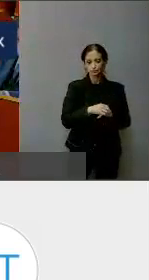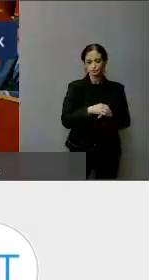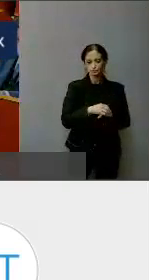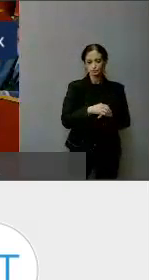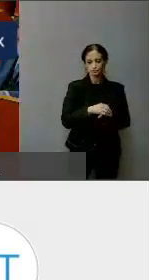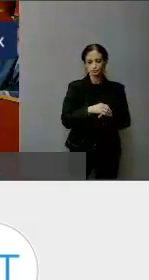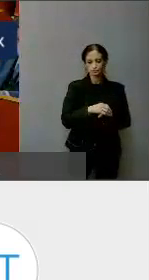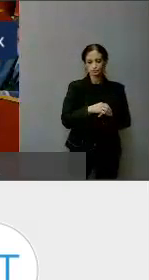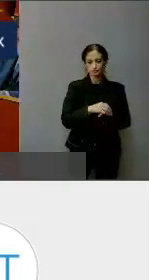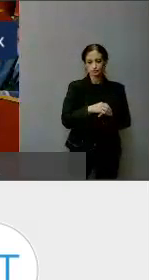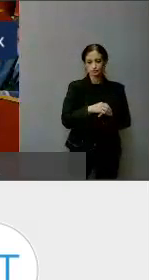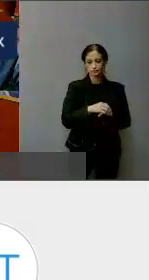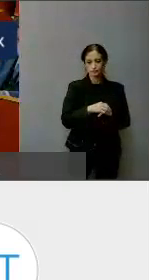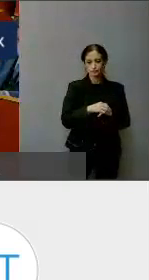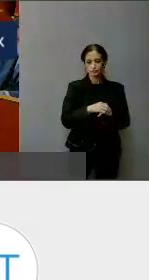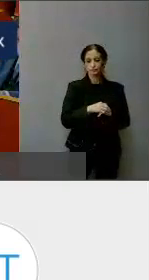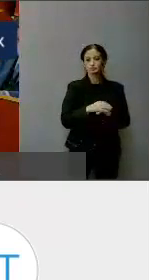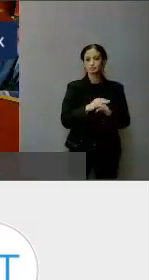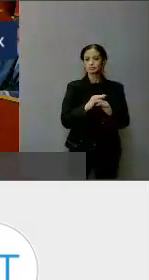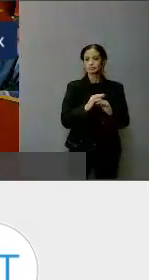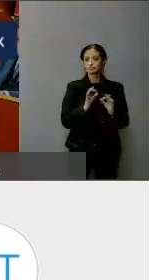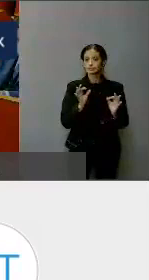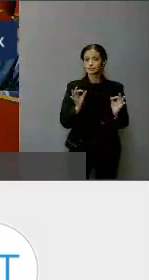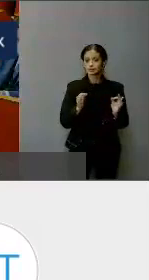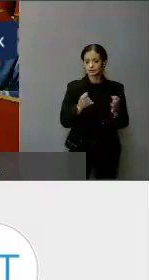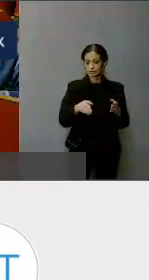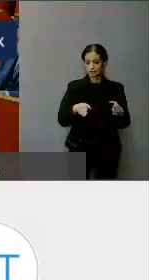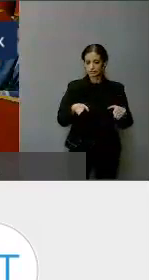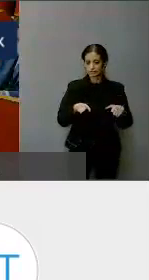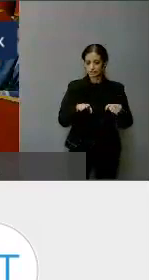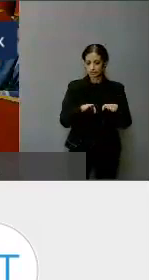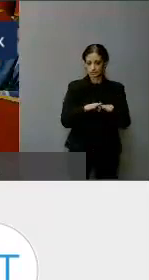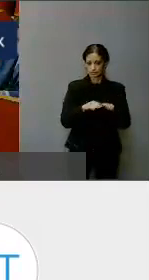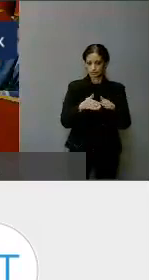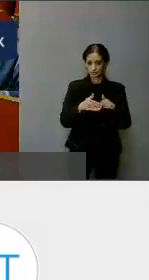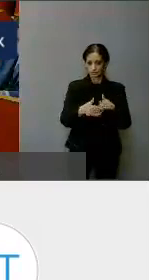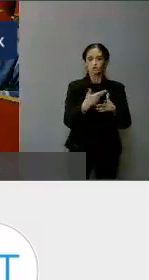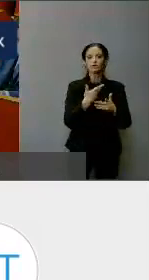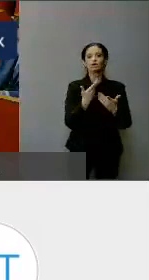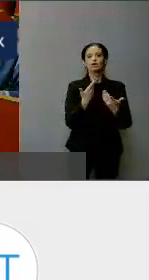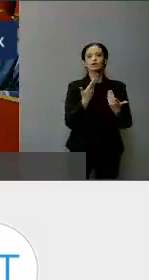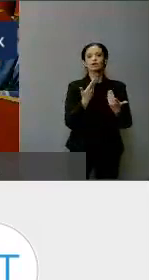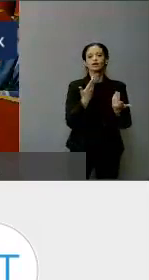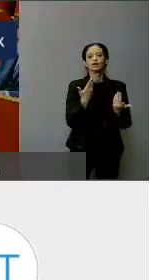lione termino perché si possa